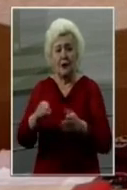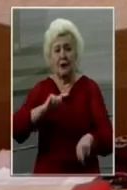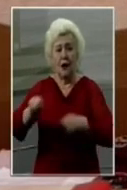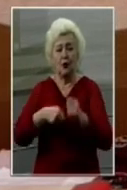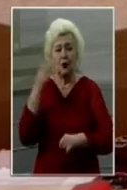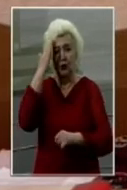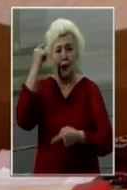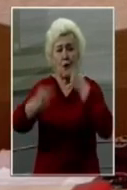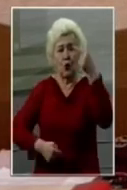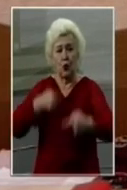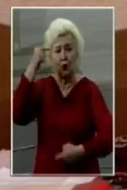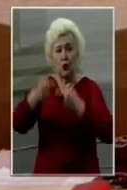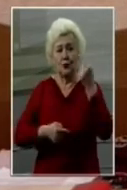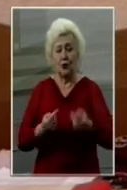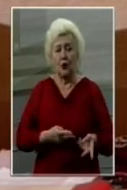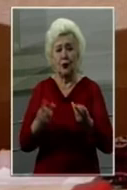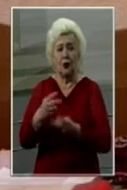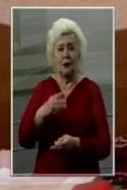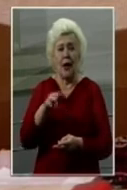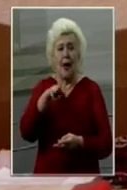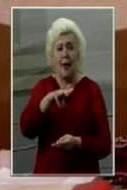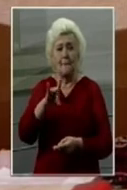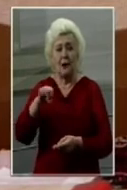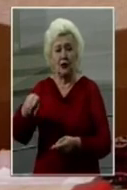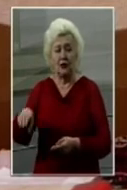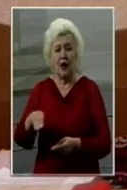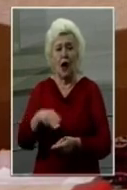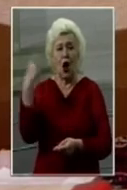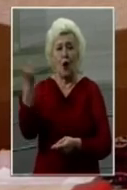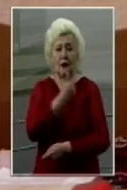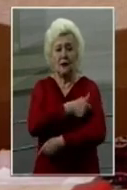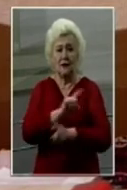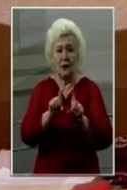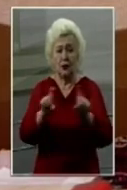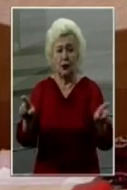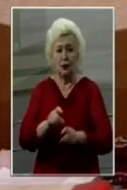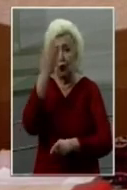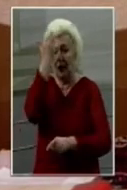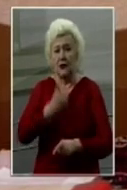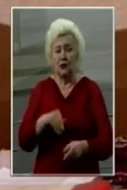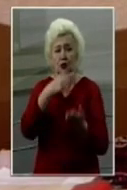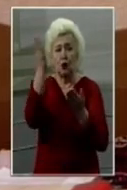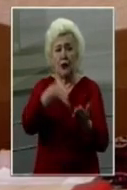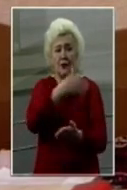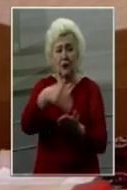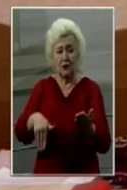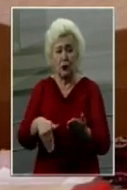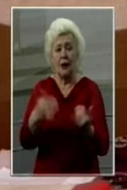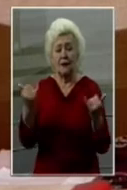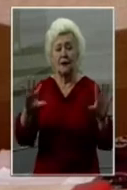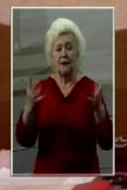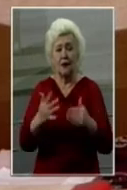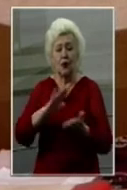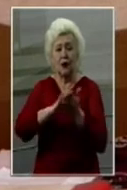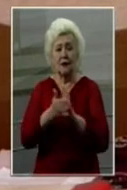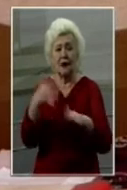мозкового кровообігу ми провели МСКТ головного мозку в обласній лікарні. Інсульт ми виключили. На цей момент його стан